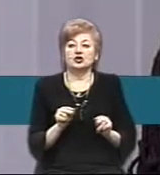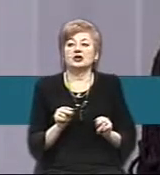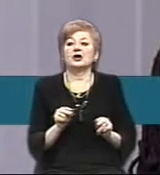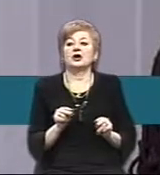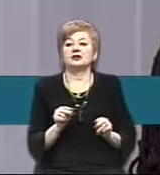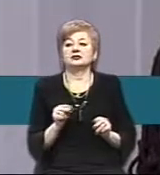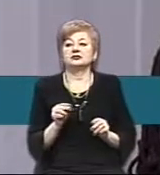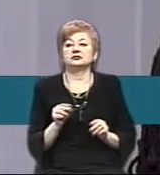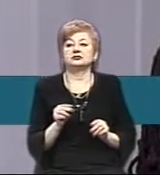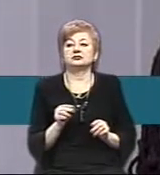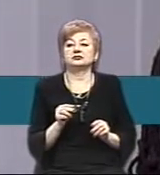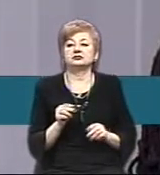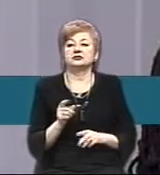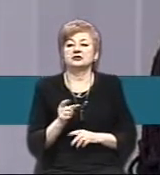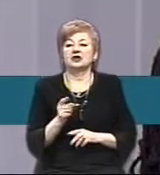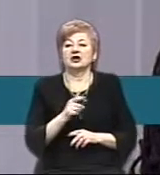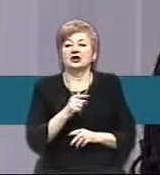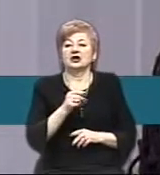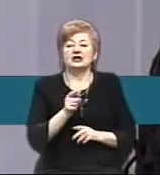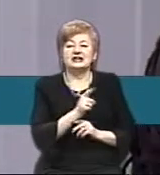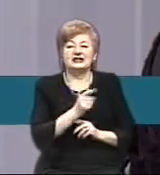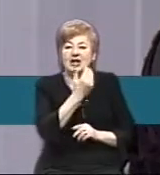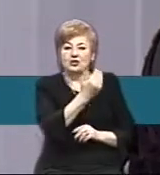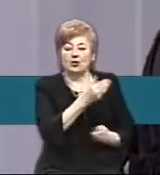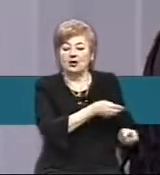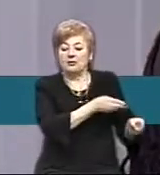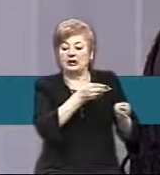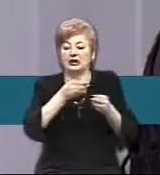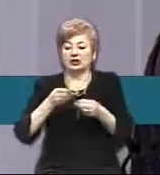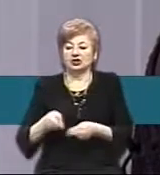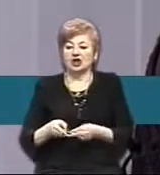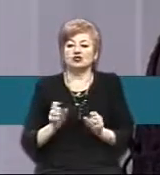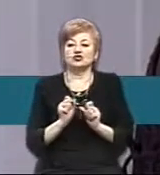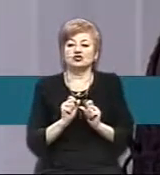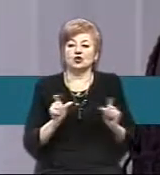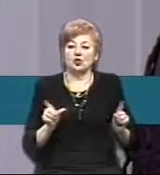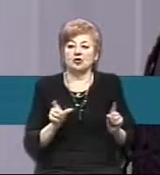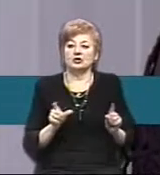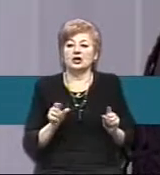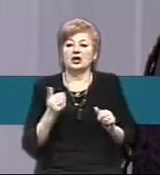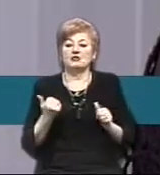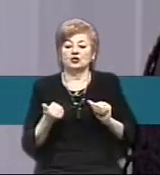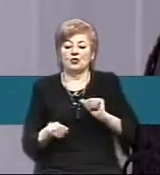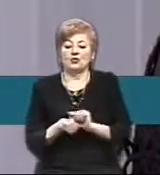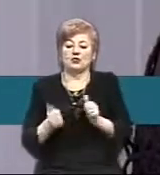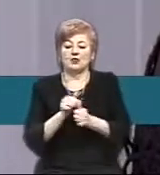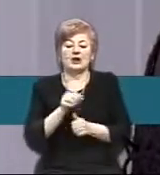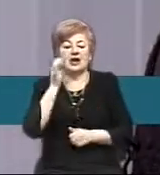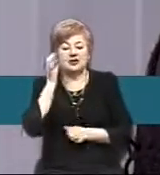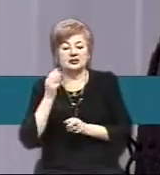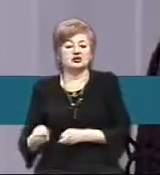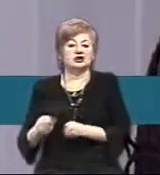Тернопільщини приїжджають до школи, вони їдуть навпаки з Лисичанську